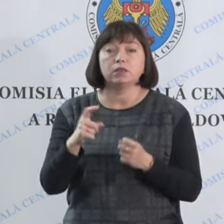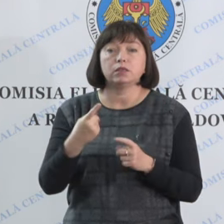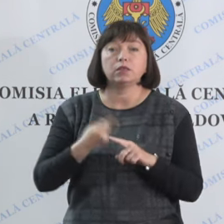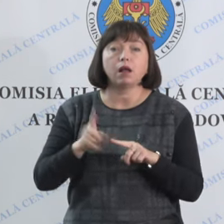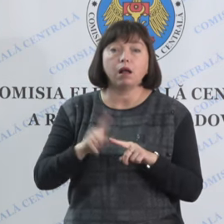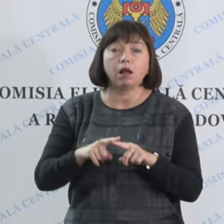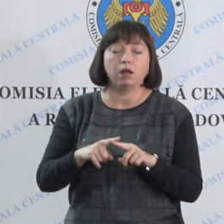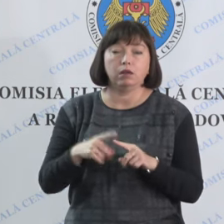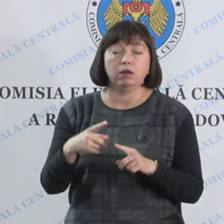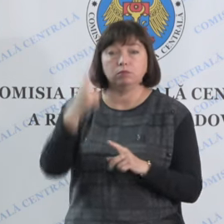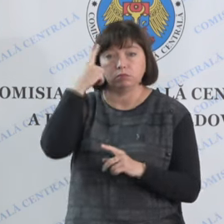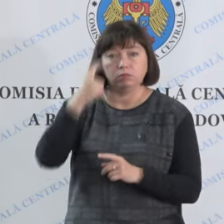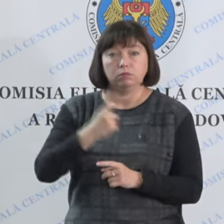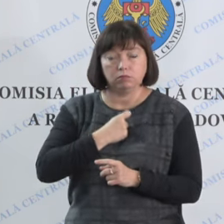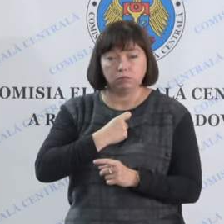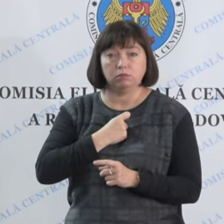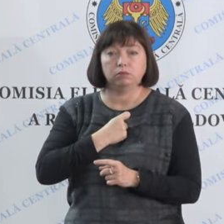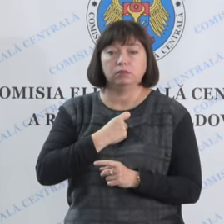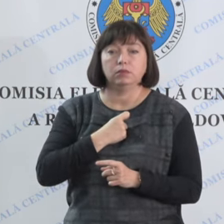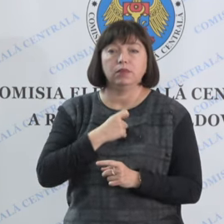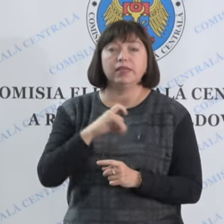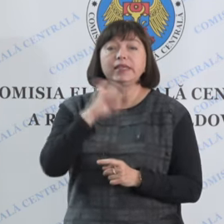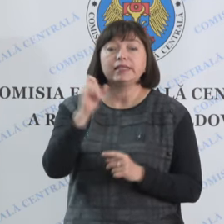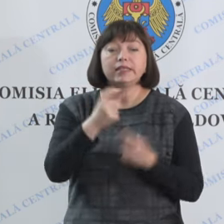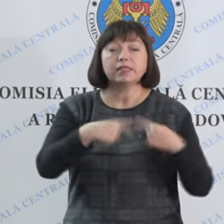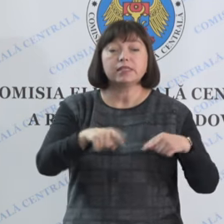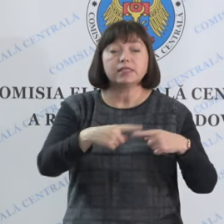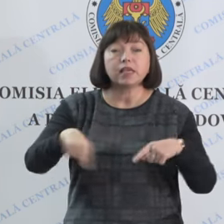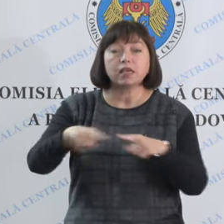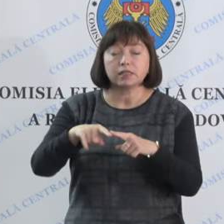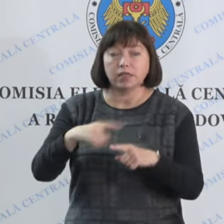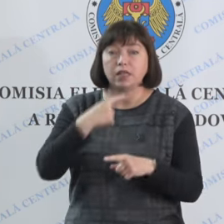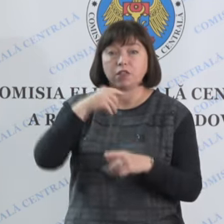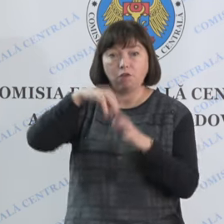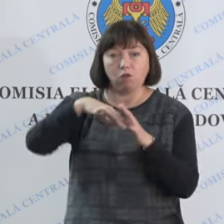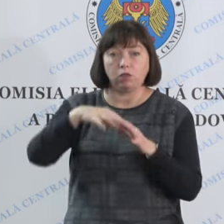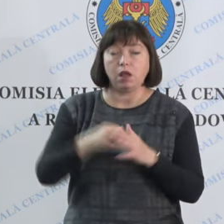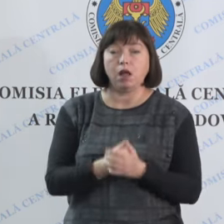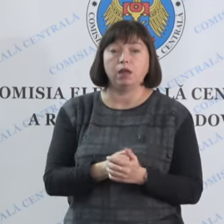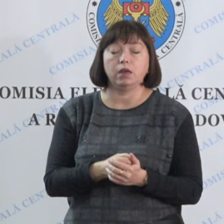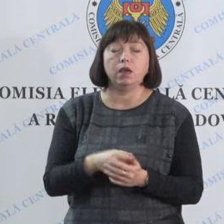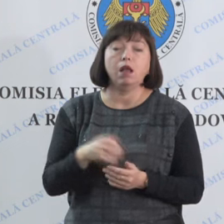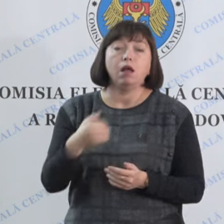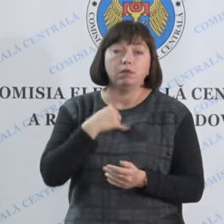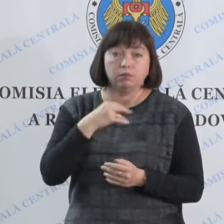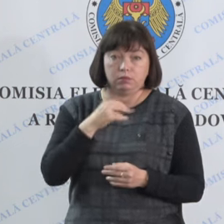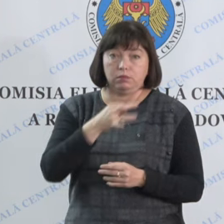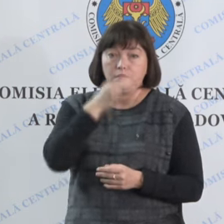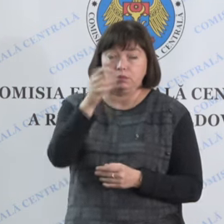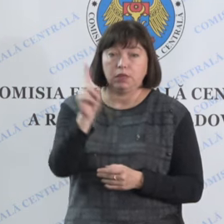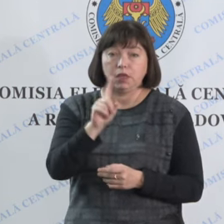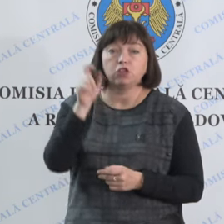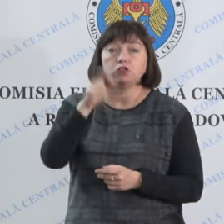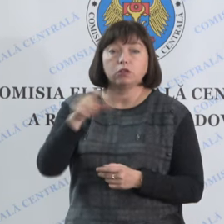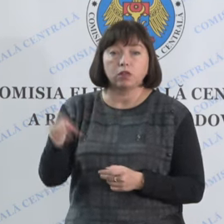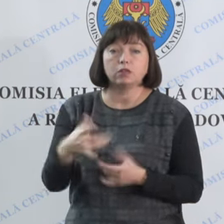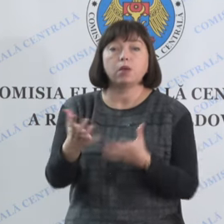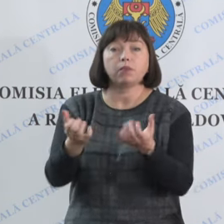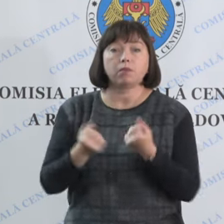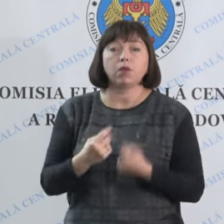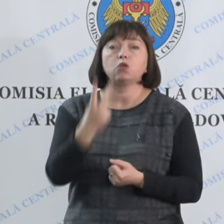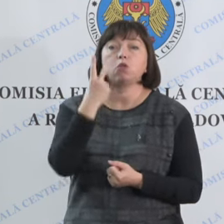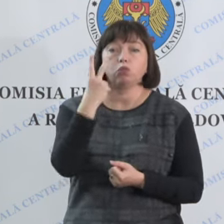sunt semnalate din secțiile de votare, menționăm că cetățenii primesc